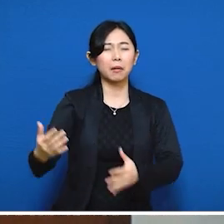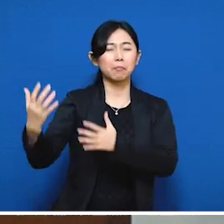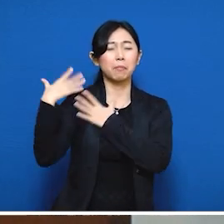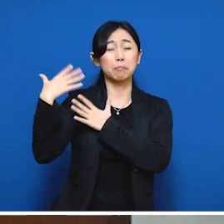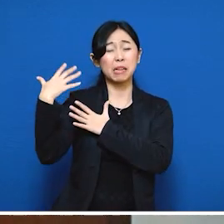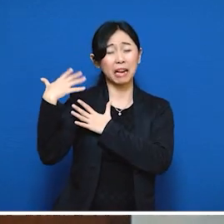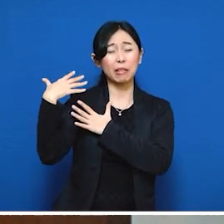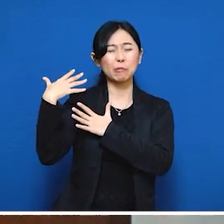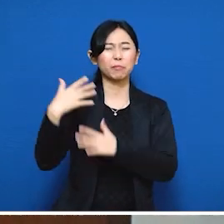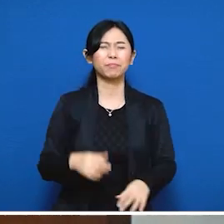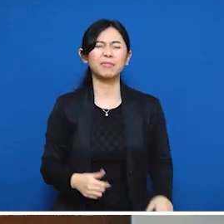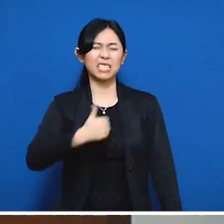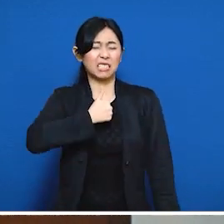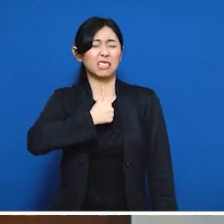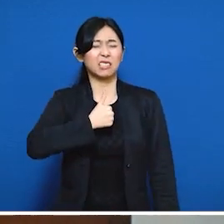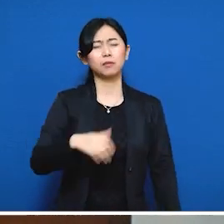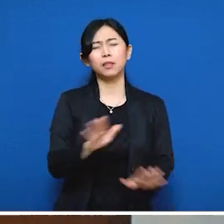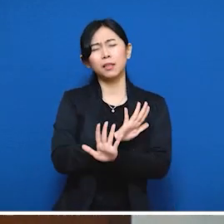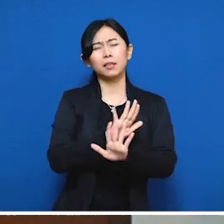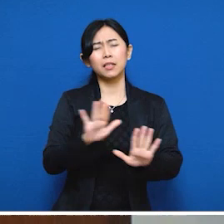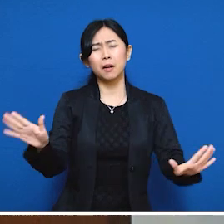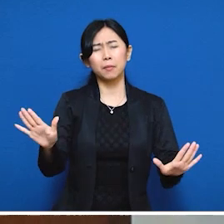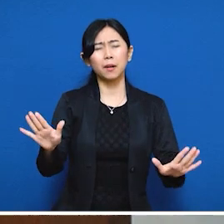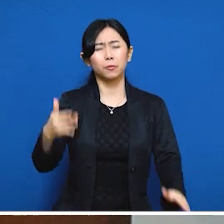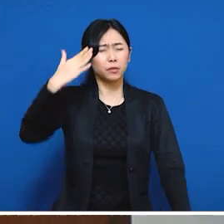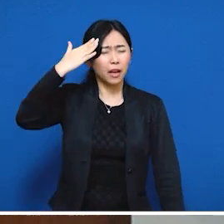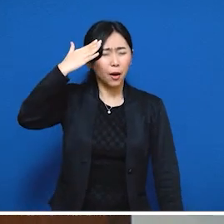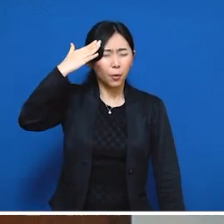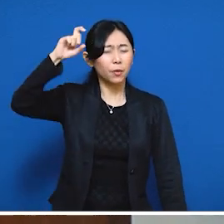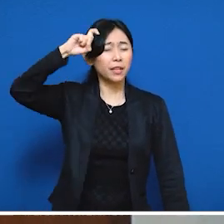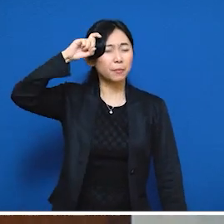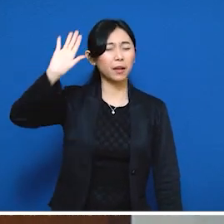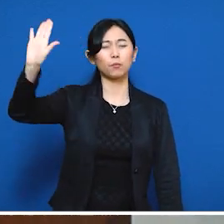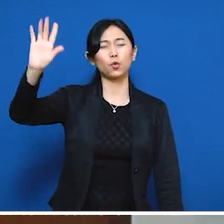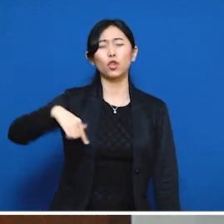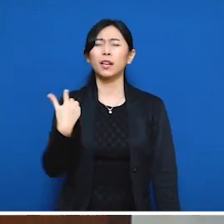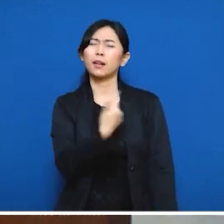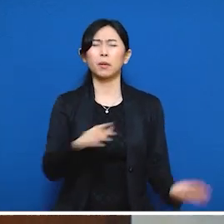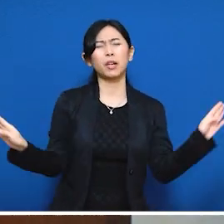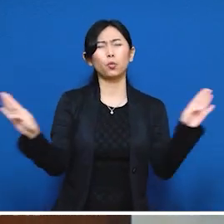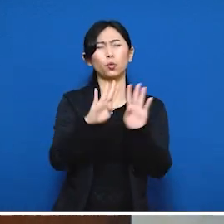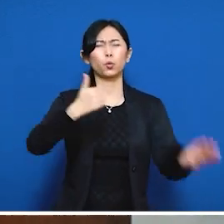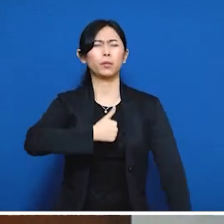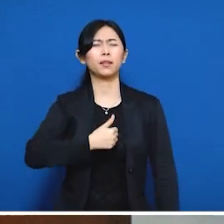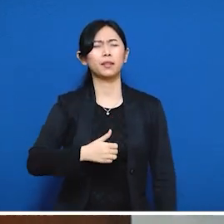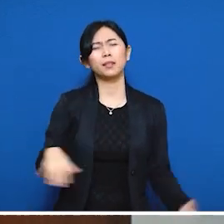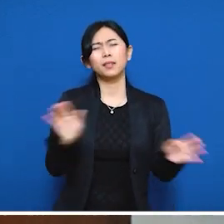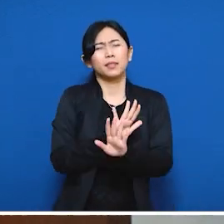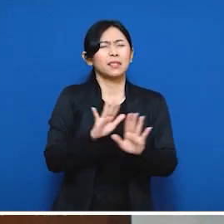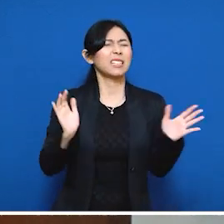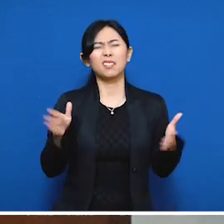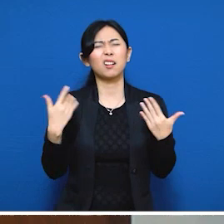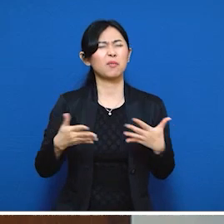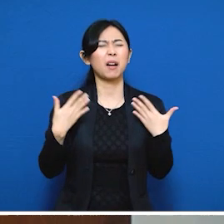sendiri dan enggan menyelami hikmat-Mu. Saat kami menutup diri dan enggan